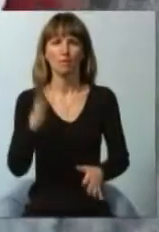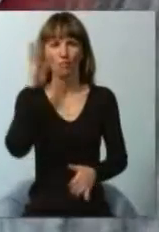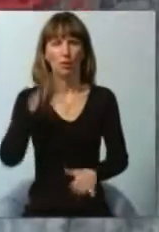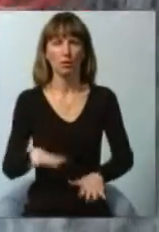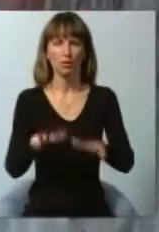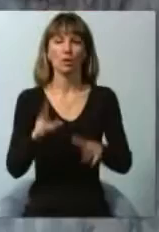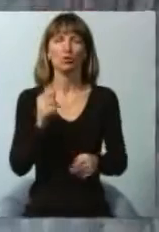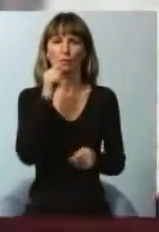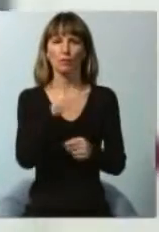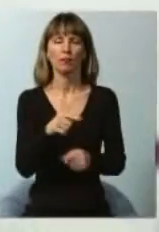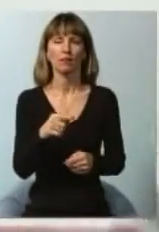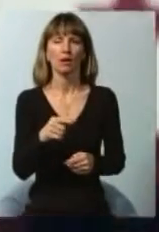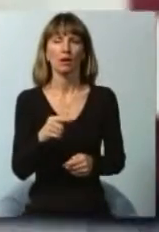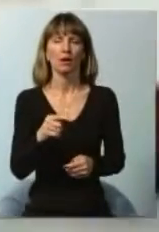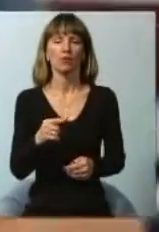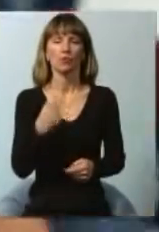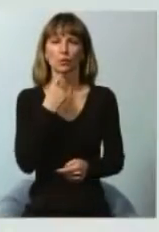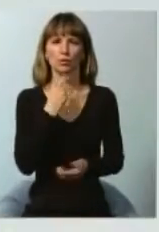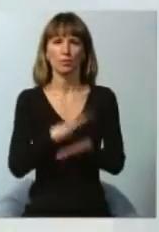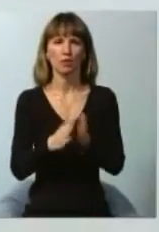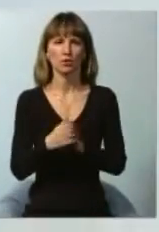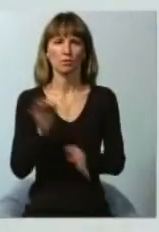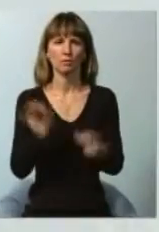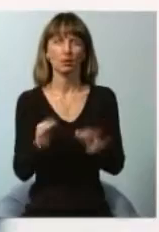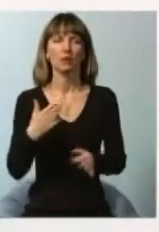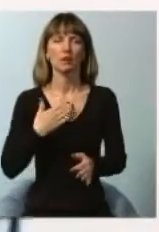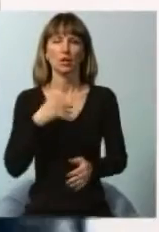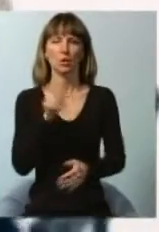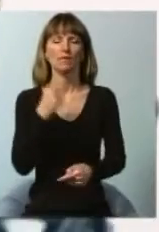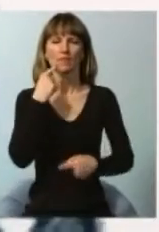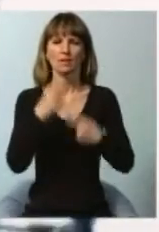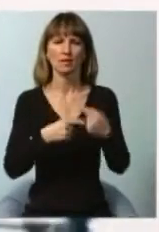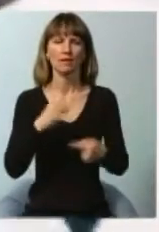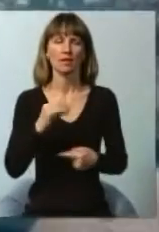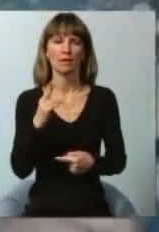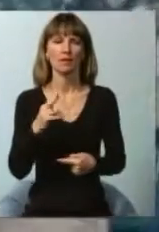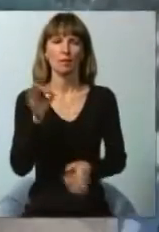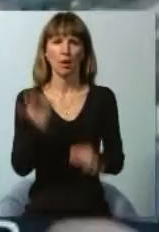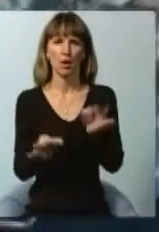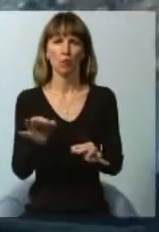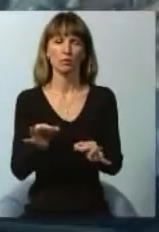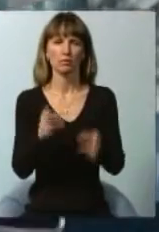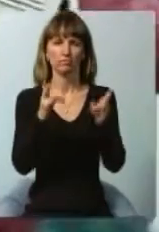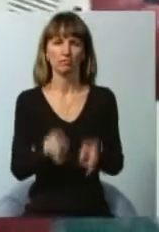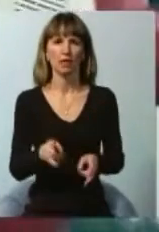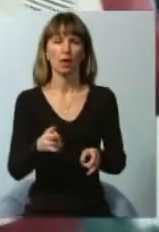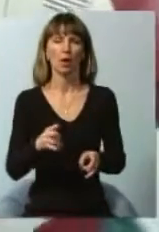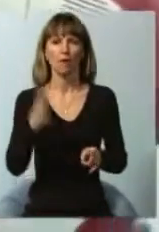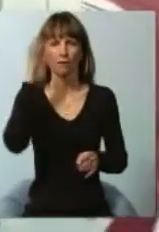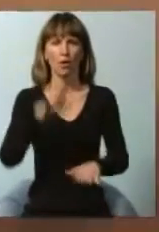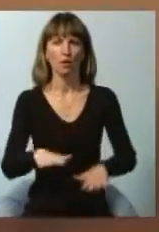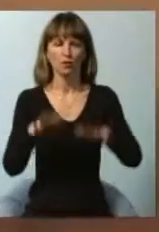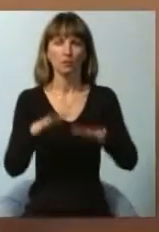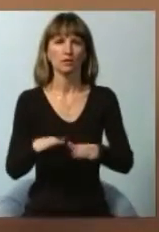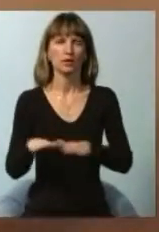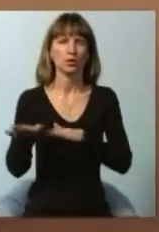природи тощо. Наша рідна планета Земля постійно потерпає від стихійних лих. так повені, землетруси, торнадо,